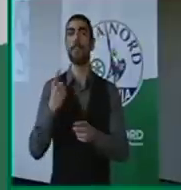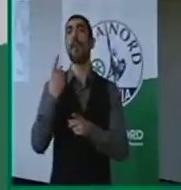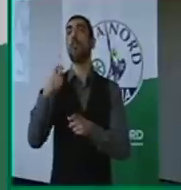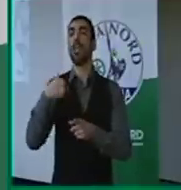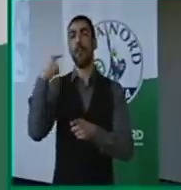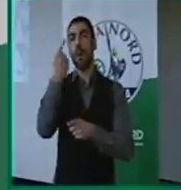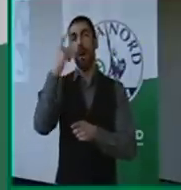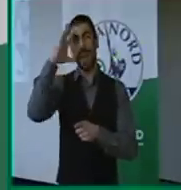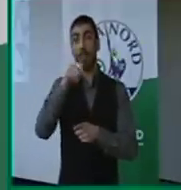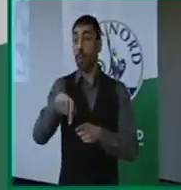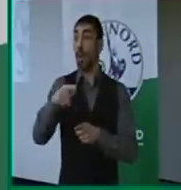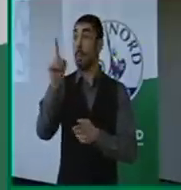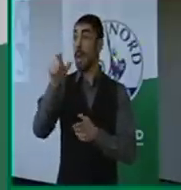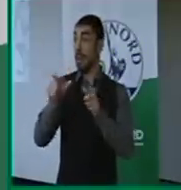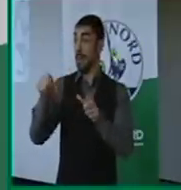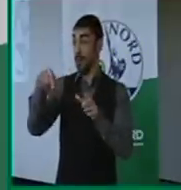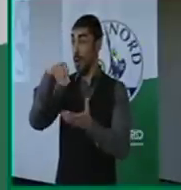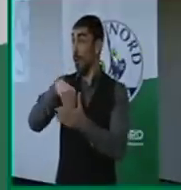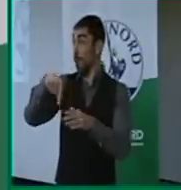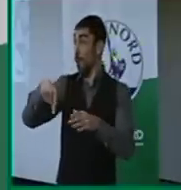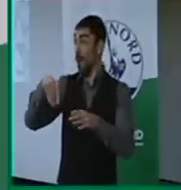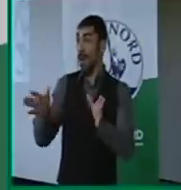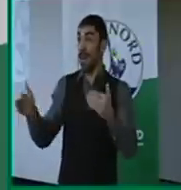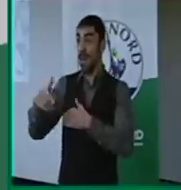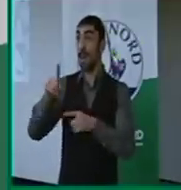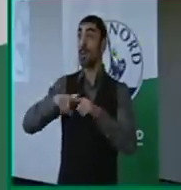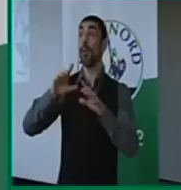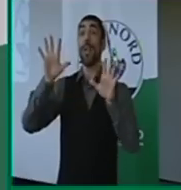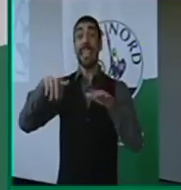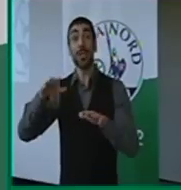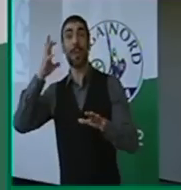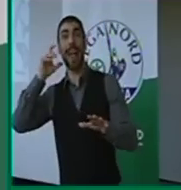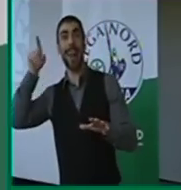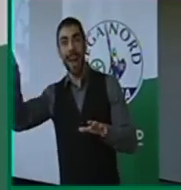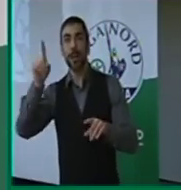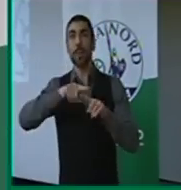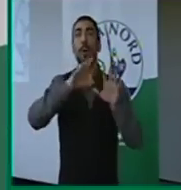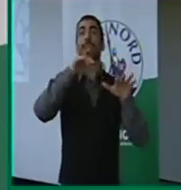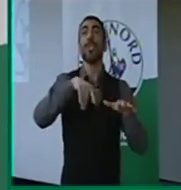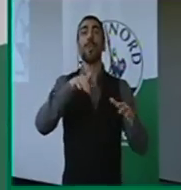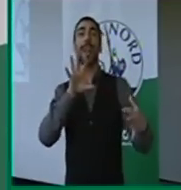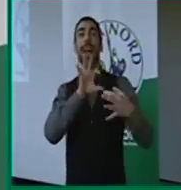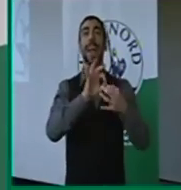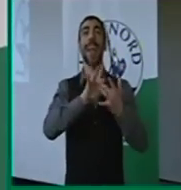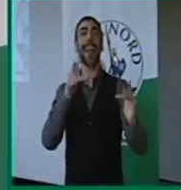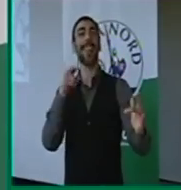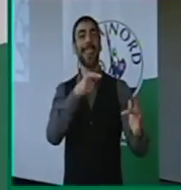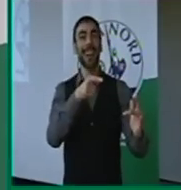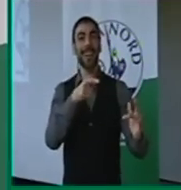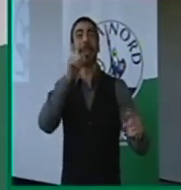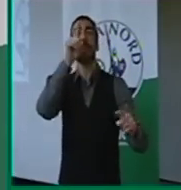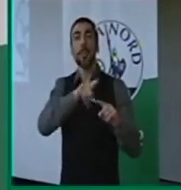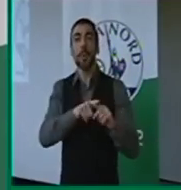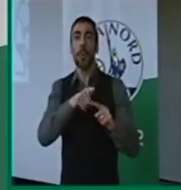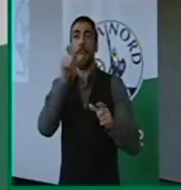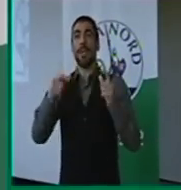1000 persone qua dentro e 10.000 alla radio e 10.000 collegate via internet e tutte le